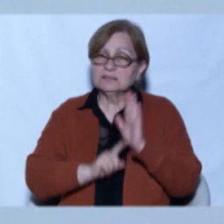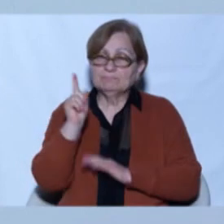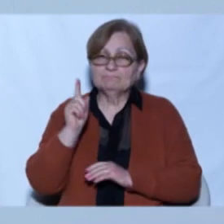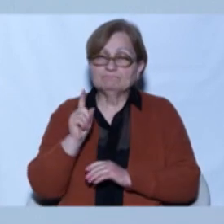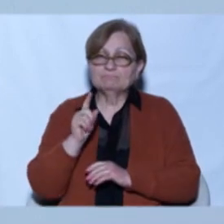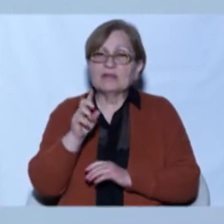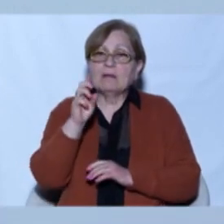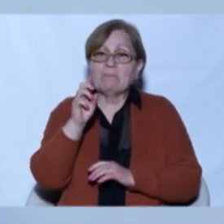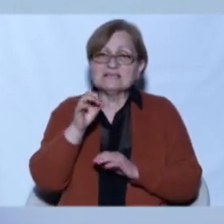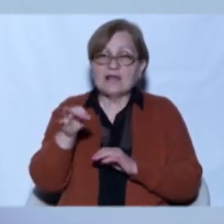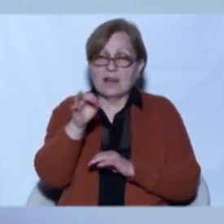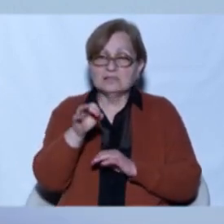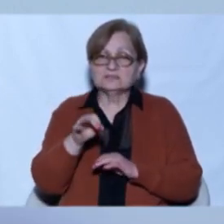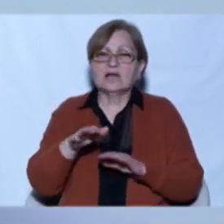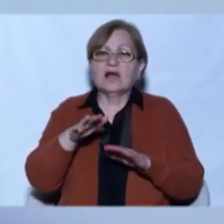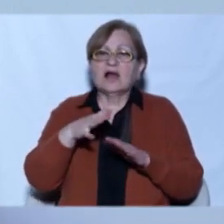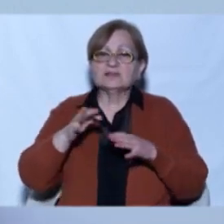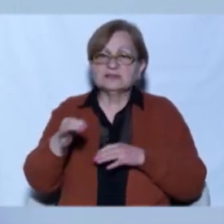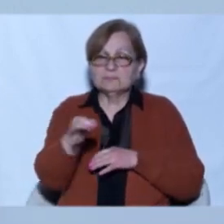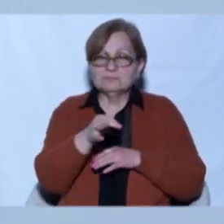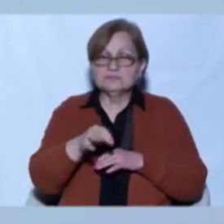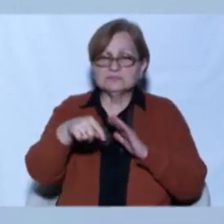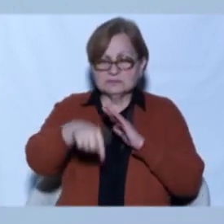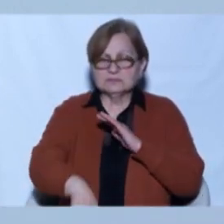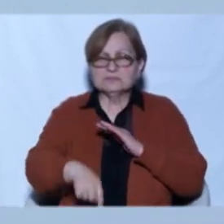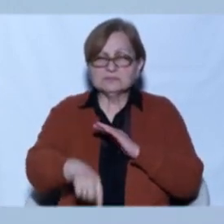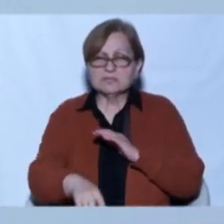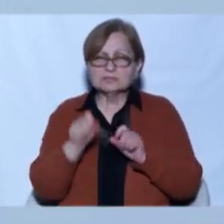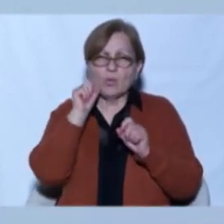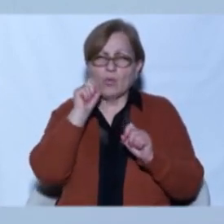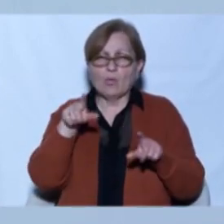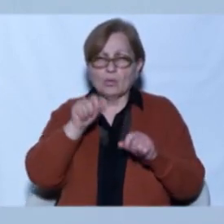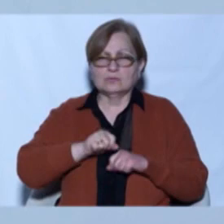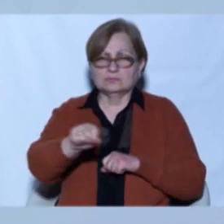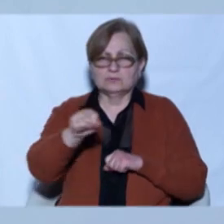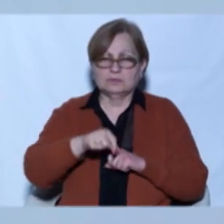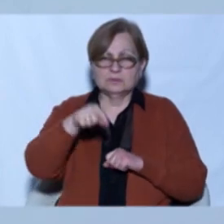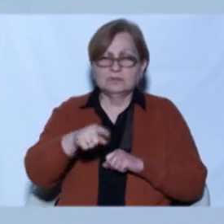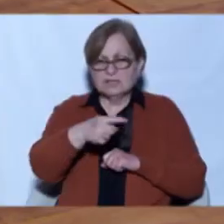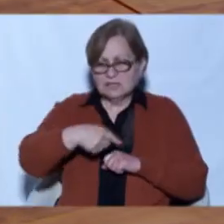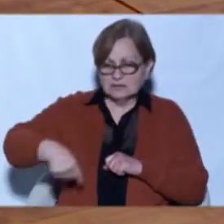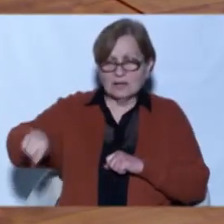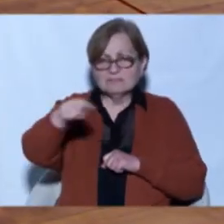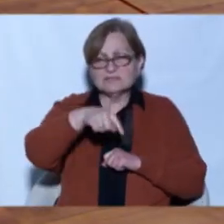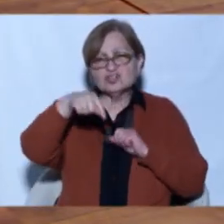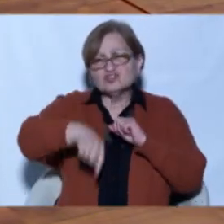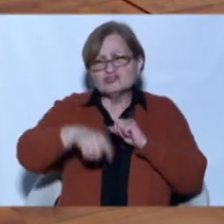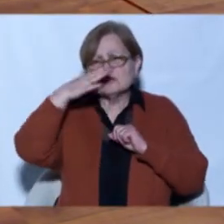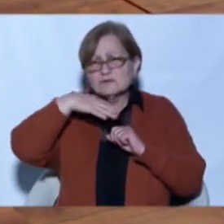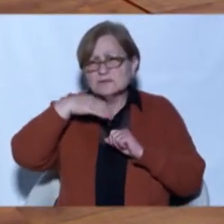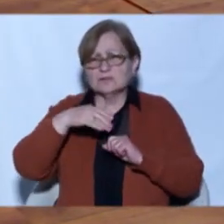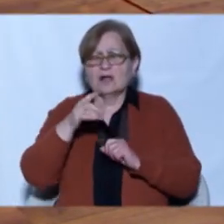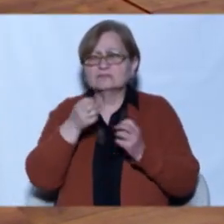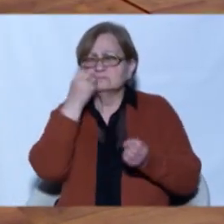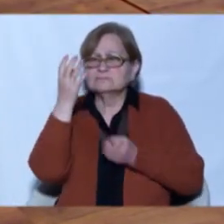შემდეგნაირად: ბაზალეთის ტბის ძირას ოქროს აკვანი არისო და მის გარშემო წყლის ქვეშე უცხო